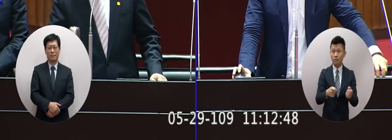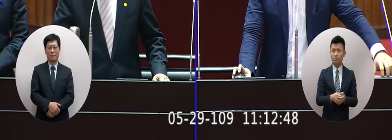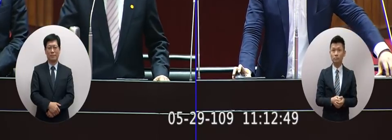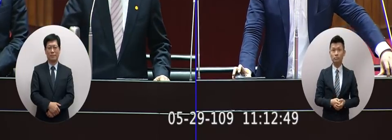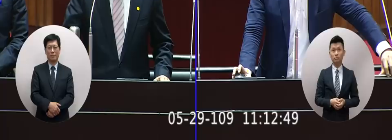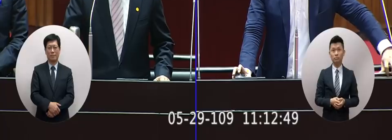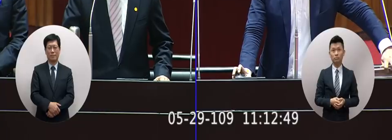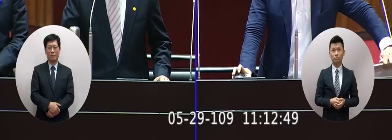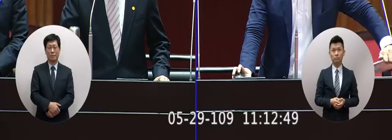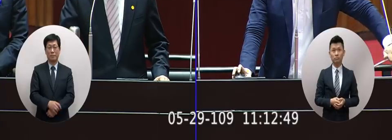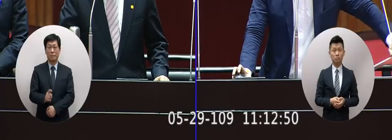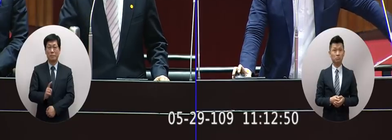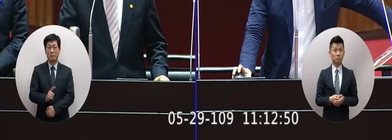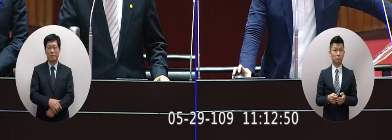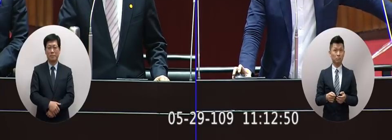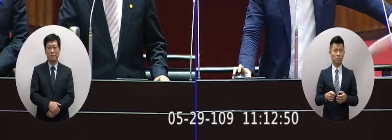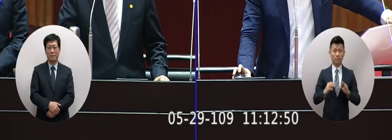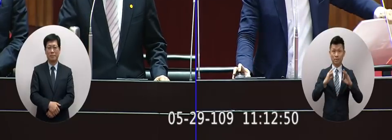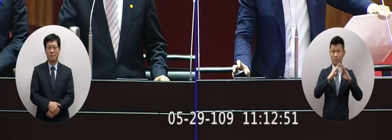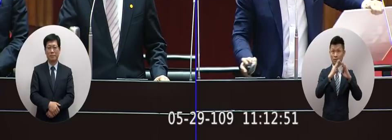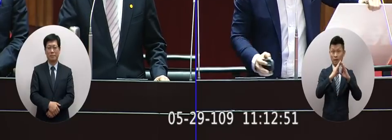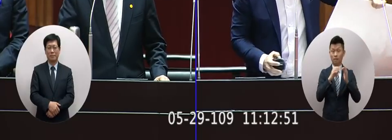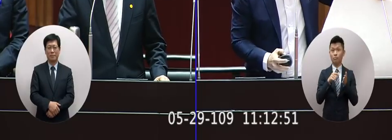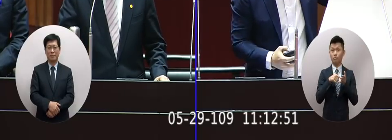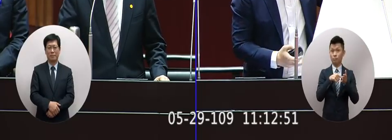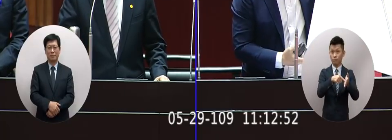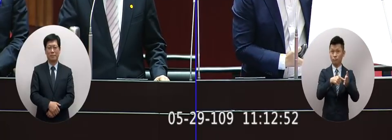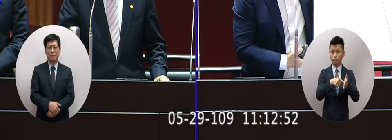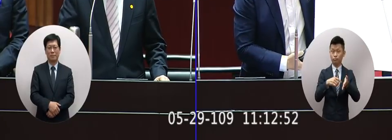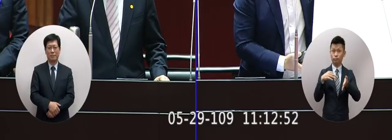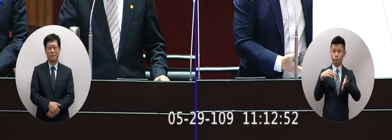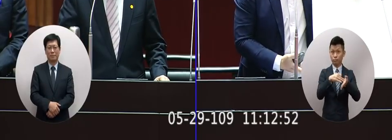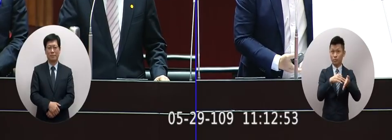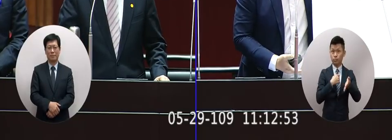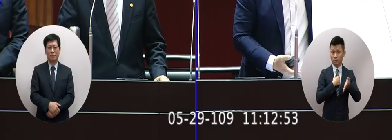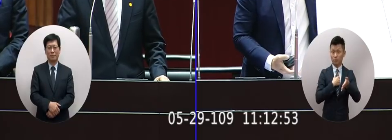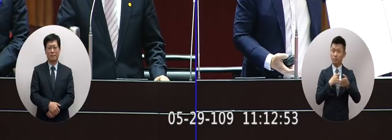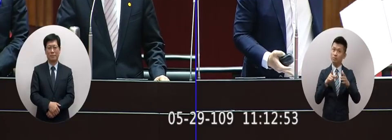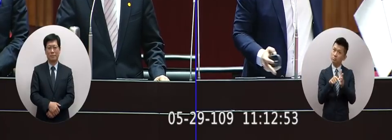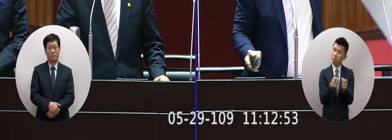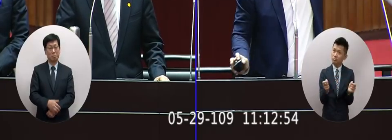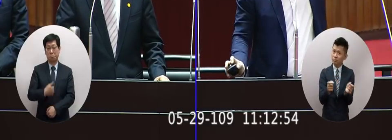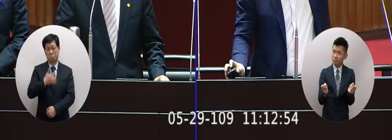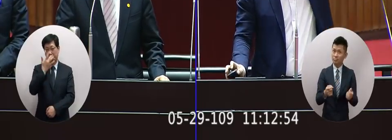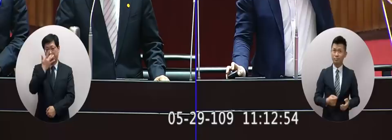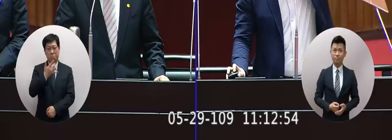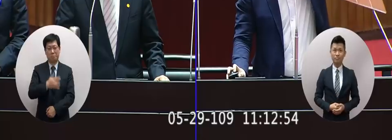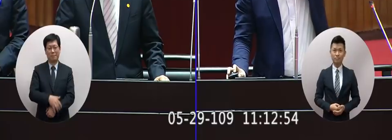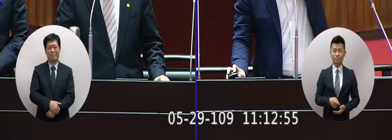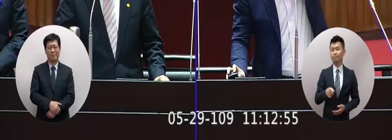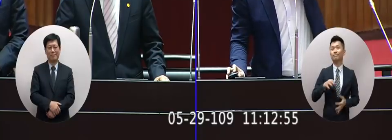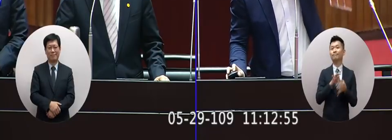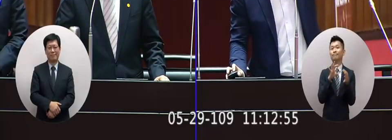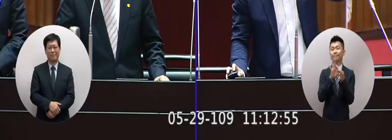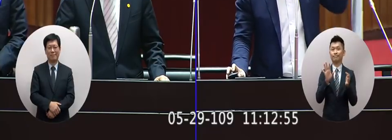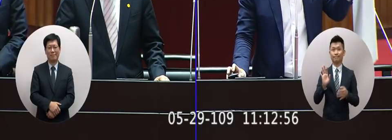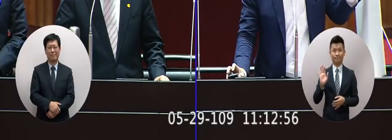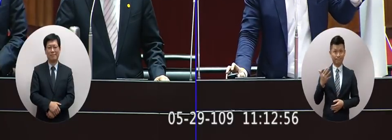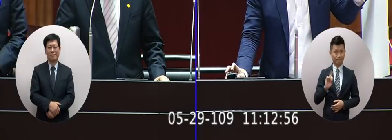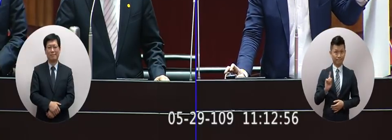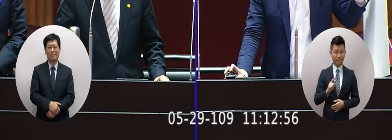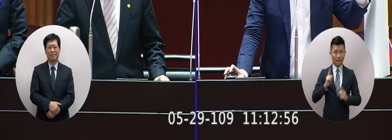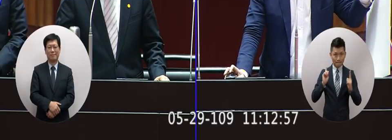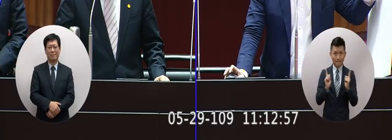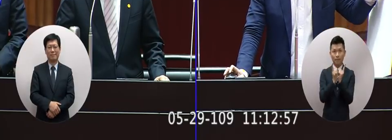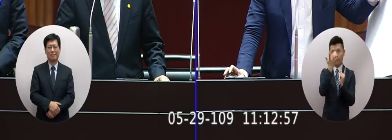对对啊， 安怎？ 开银行开户爱偌济时间？ 我就无了解。 好，无要紧。但是吼，因为咱